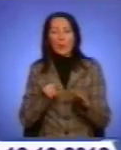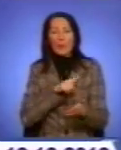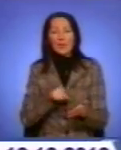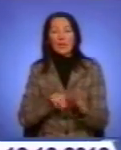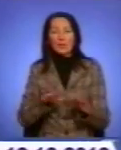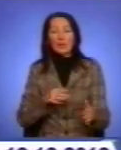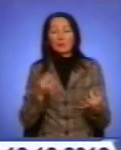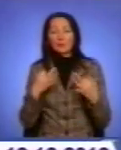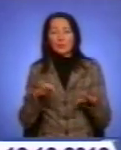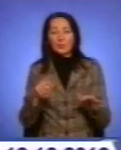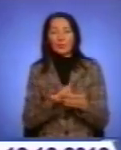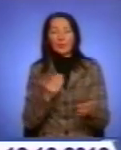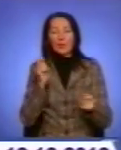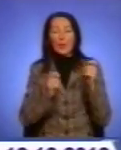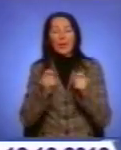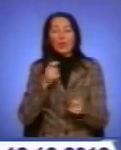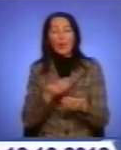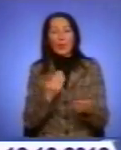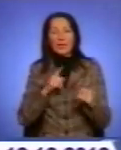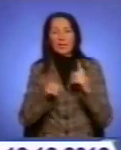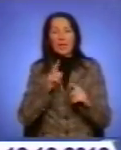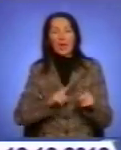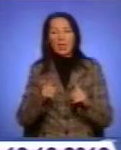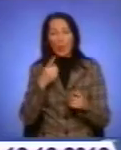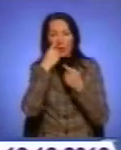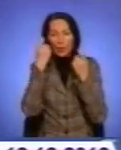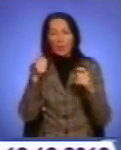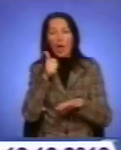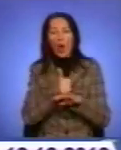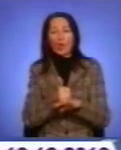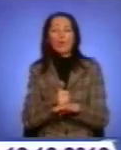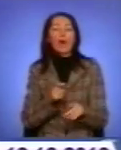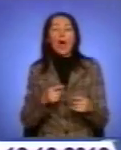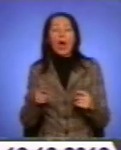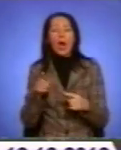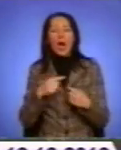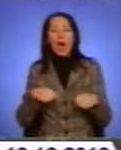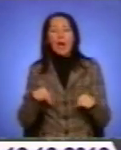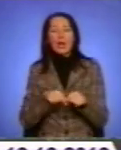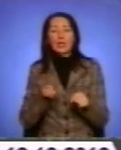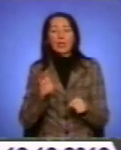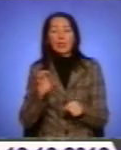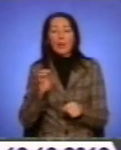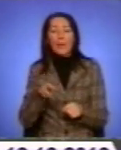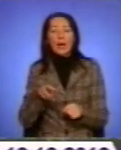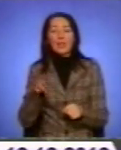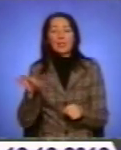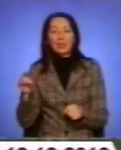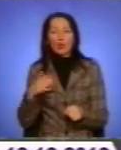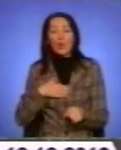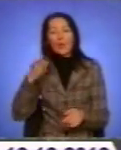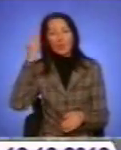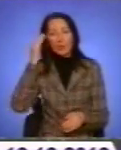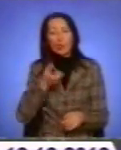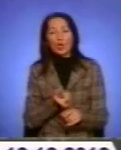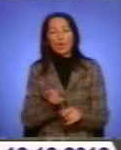брифінгу перед засіданням ради повідомила голова координаційної ради Марина Ставнічук. Ми вважаємо, що надзвичайно для нас